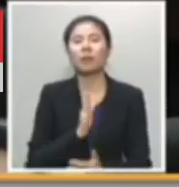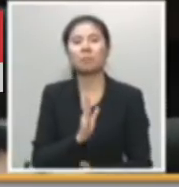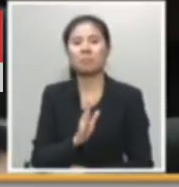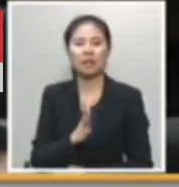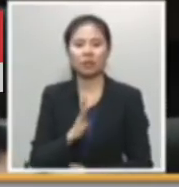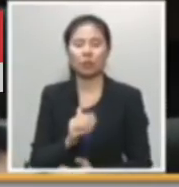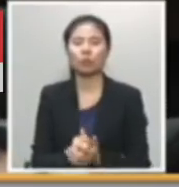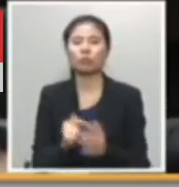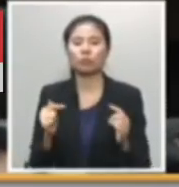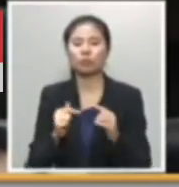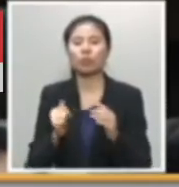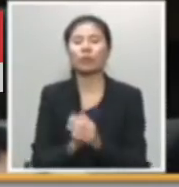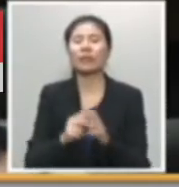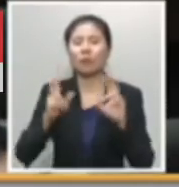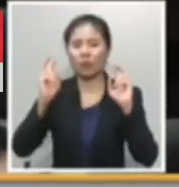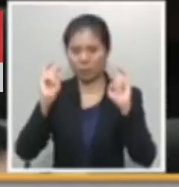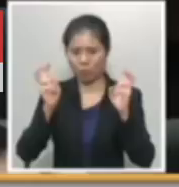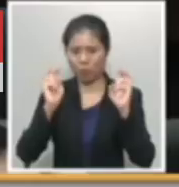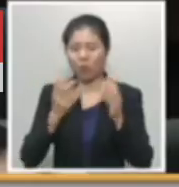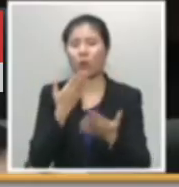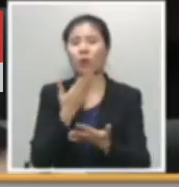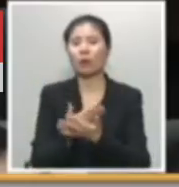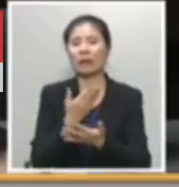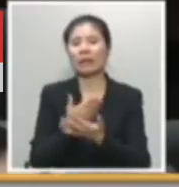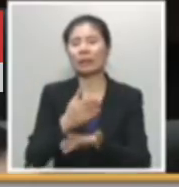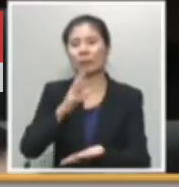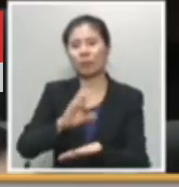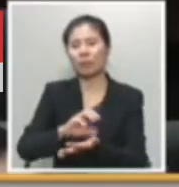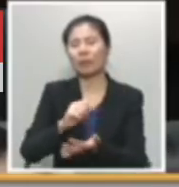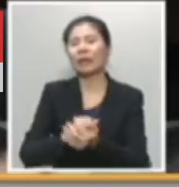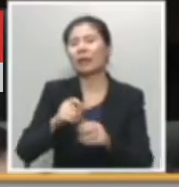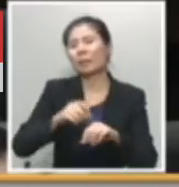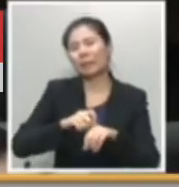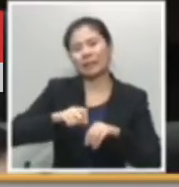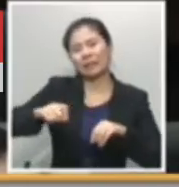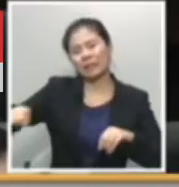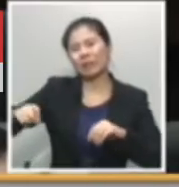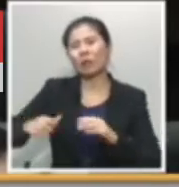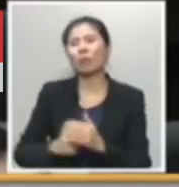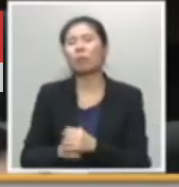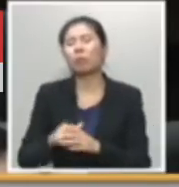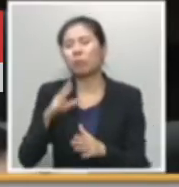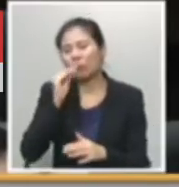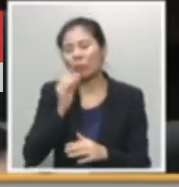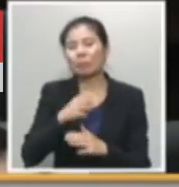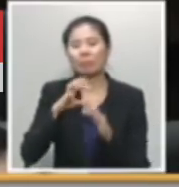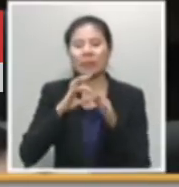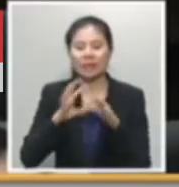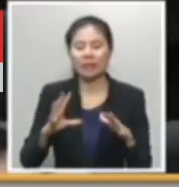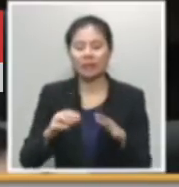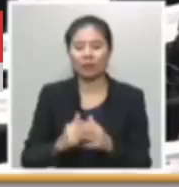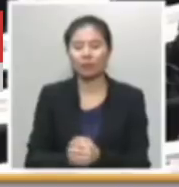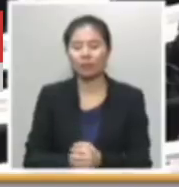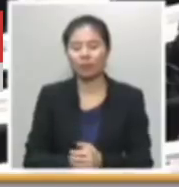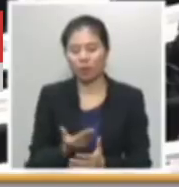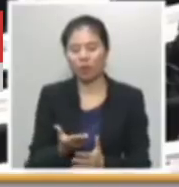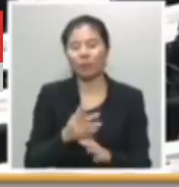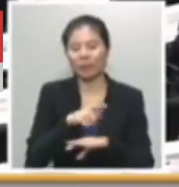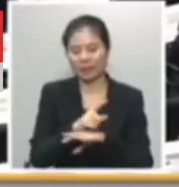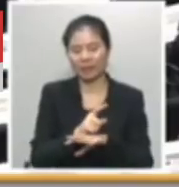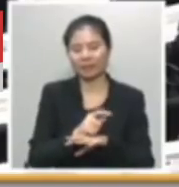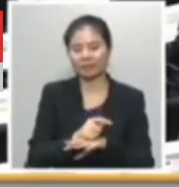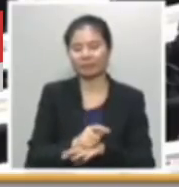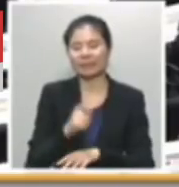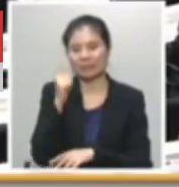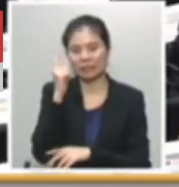เด็นที่ปรึกษาหารือกันอยู่ท่านเริ่มไปไกลใหญ่แล้วครับท่านประธานขอให้ประธานช่วยวินิจฉัยเลยครับขอบคุณครับ สยัดครับ เ